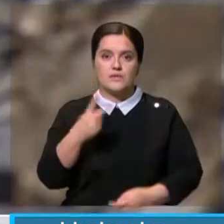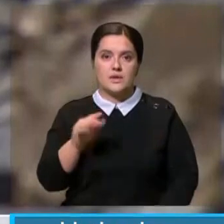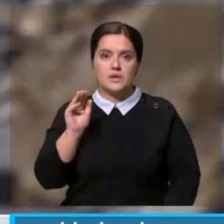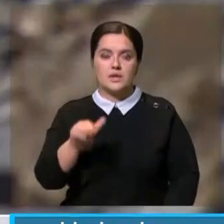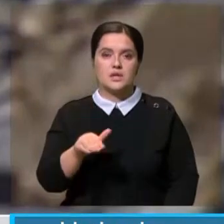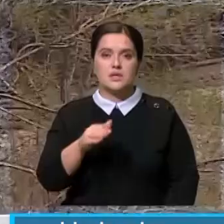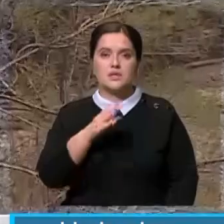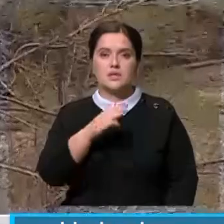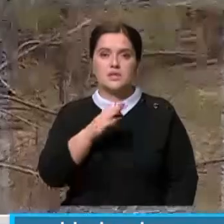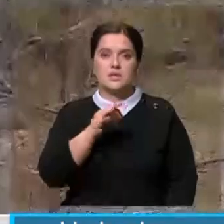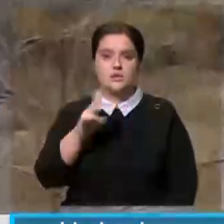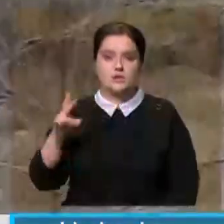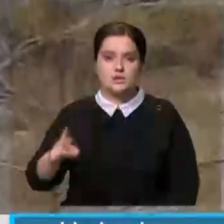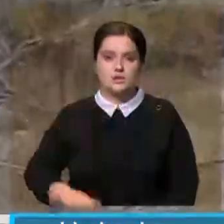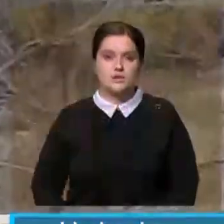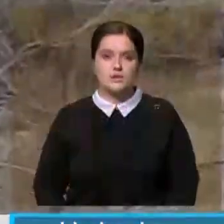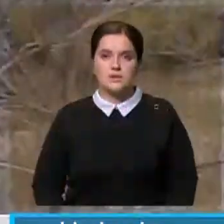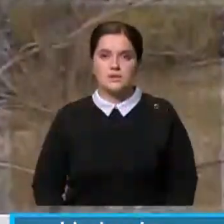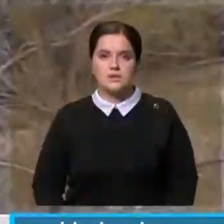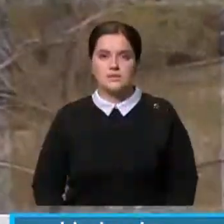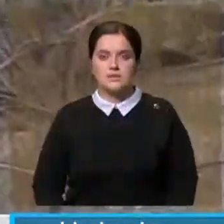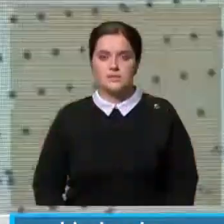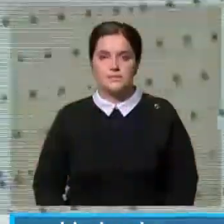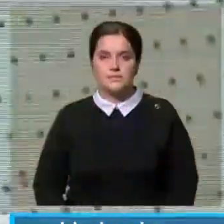направили больше 120 тысяч тонн.